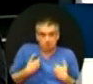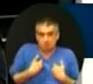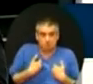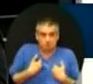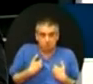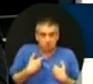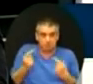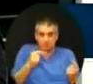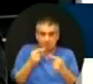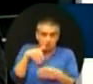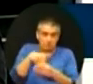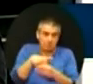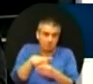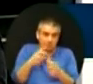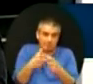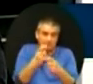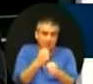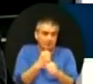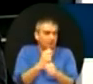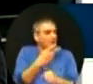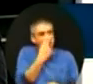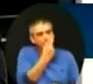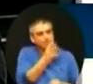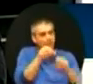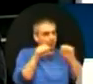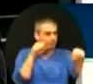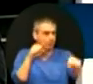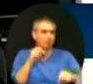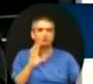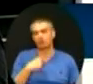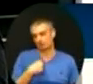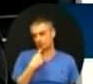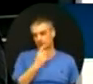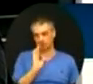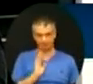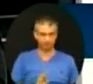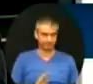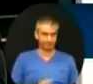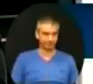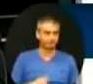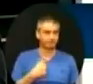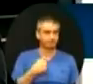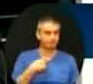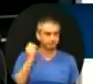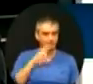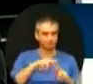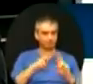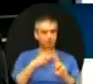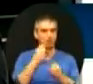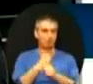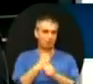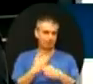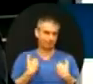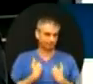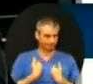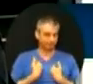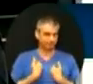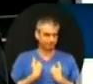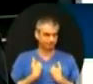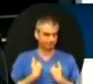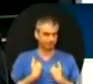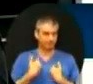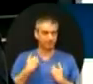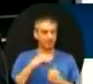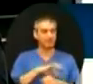זה ויכוח פנימי בתוך מפלגת העבודה. איך אתה מסתכל על ההסתדרות בכלל? תראה, אני אגיד לך משהו. אני בא מעולם העובדים. אני